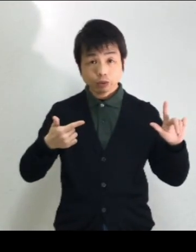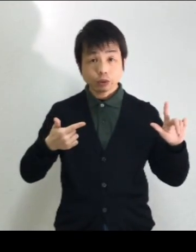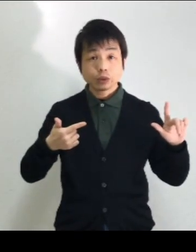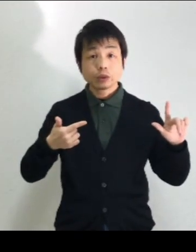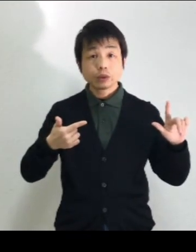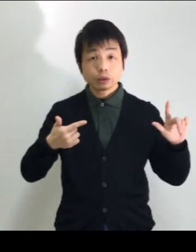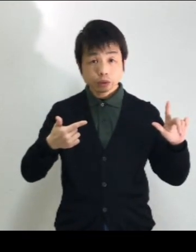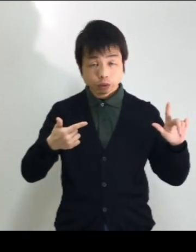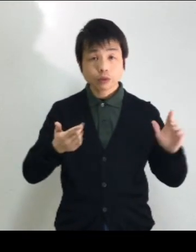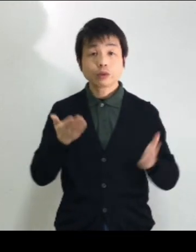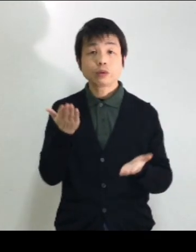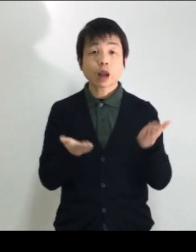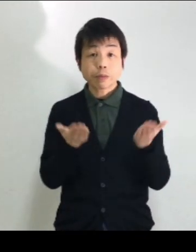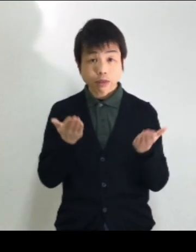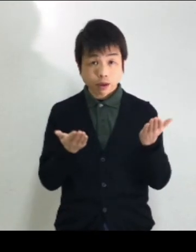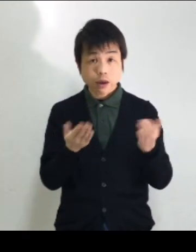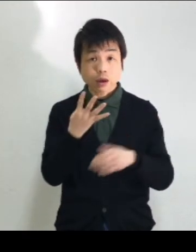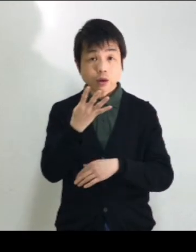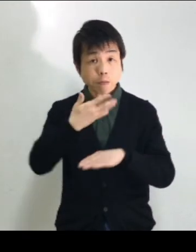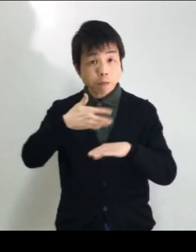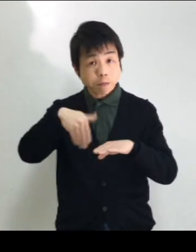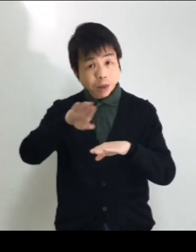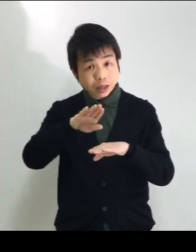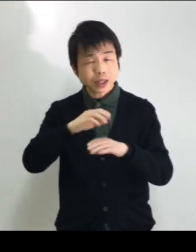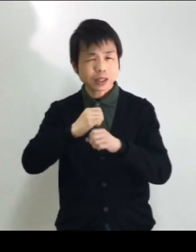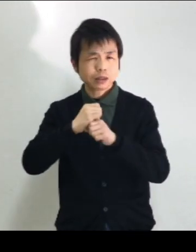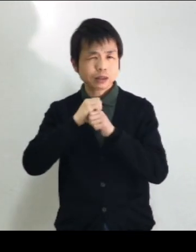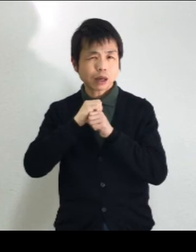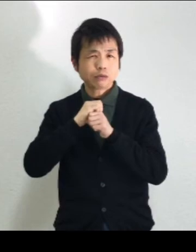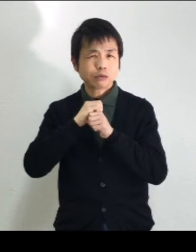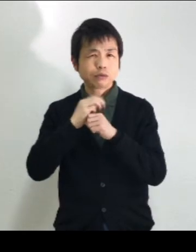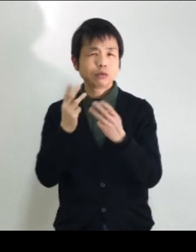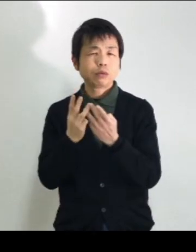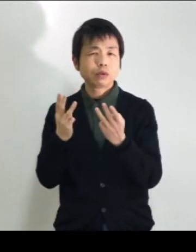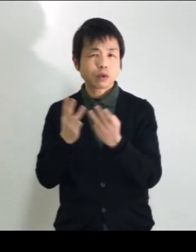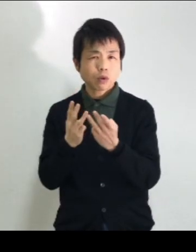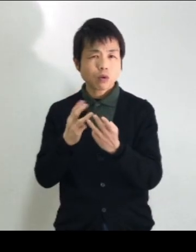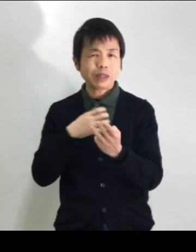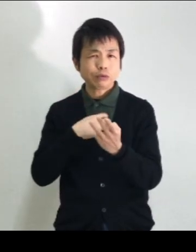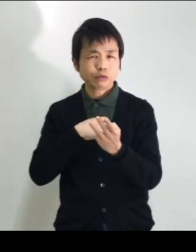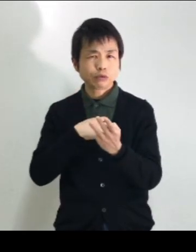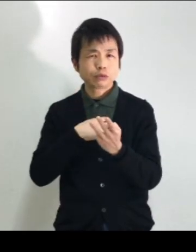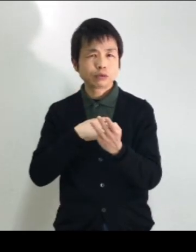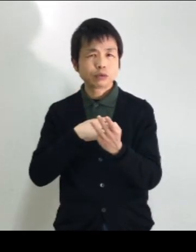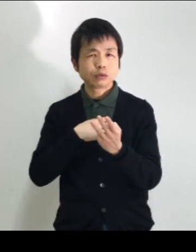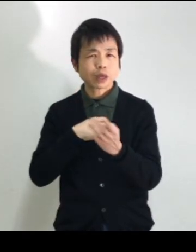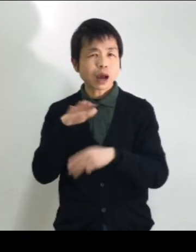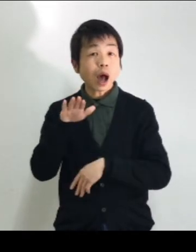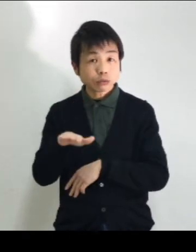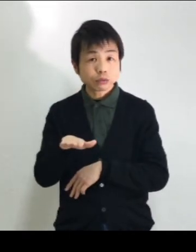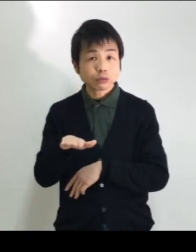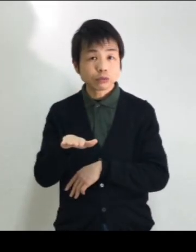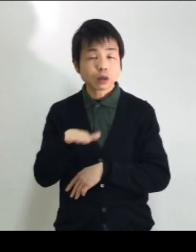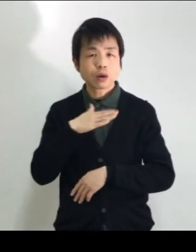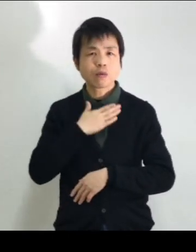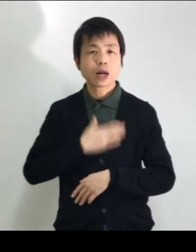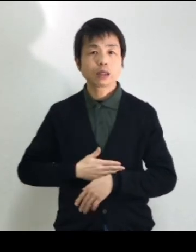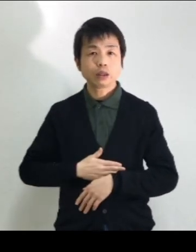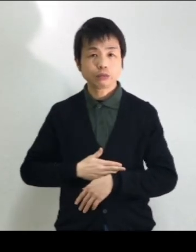LGBTQIA の当事者以外と比べて4倍以上の自殺リスクが高いっていうことがわかっているっていうことで、